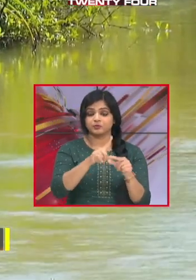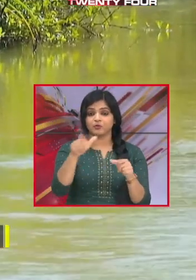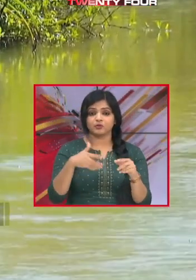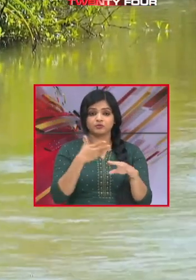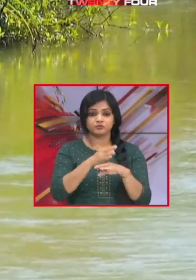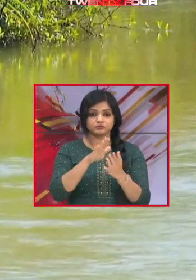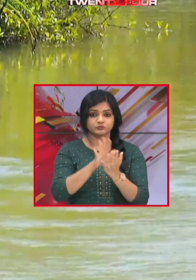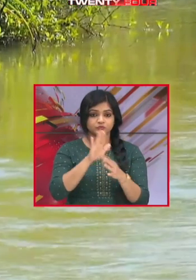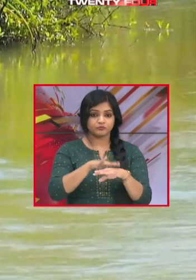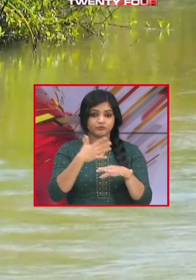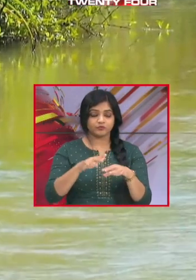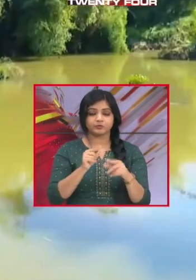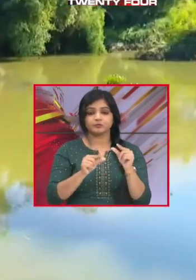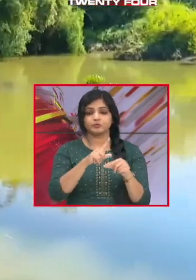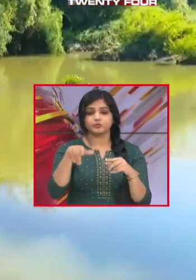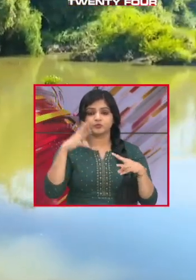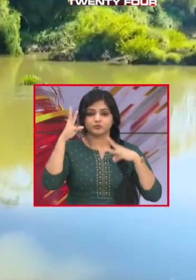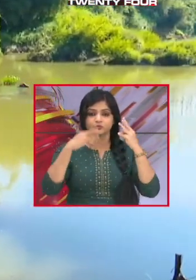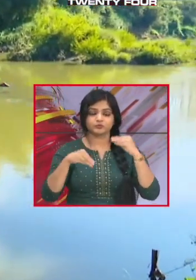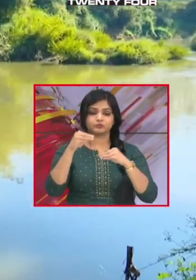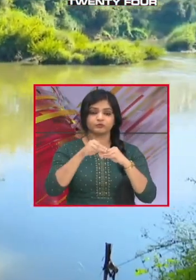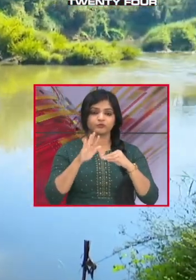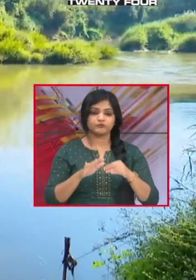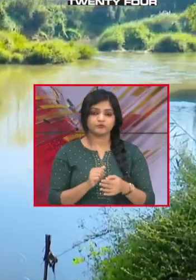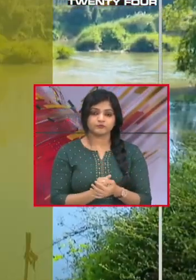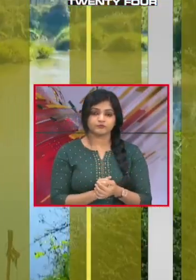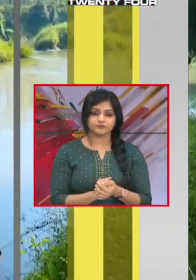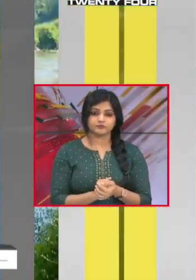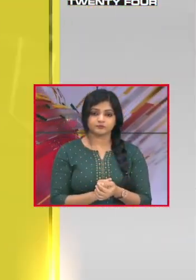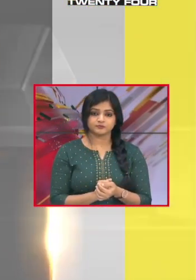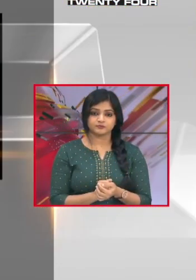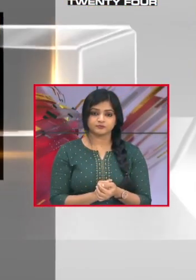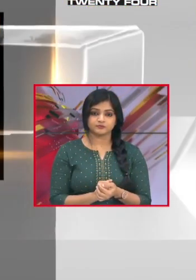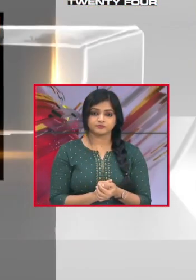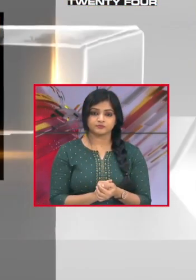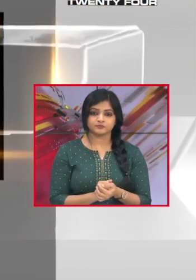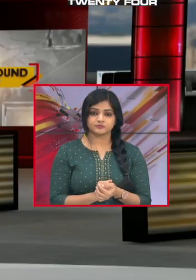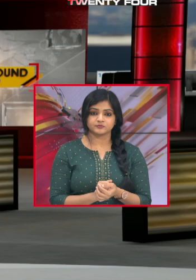ആശങ്കയിലാണ്. വനം വകുപ്പും സ്ഥലത്തെത്തിയിട്ടുണ്ട്. 24 വയനാട്.